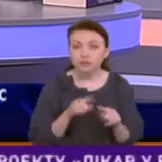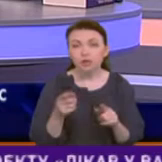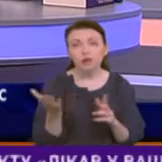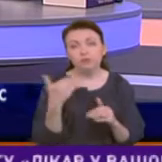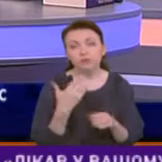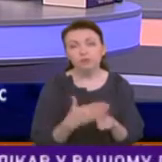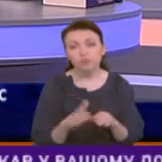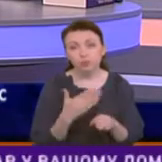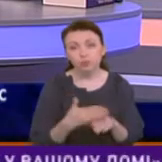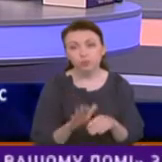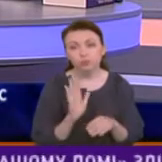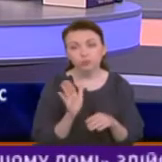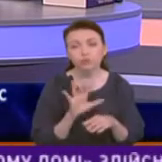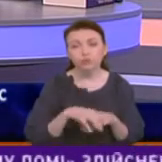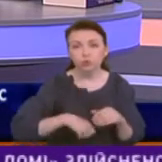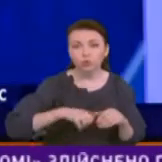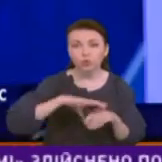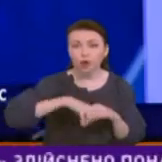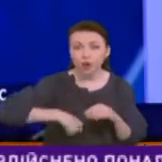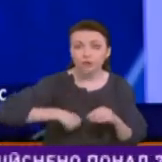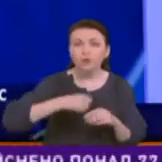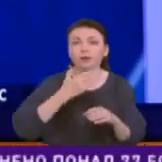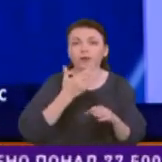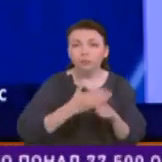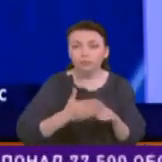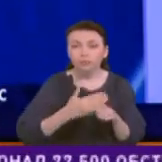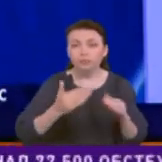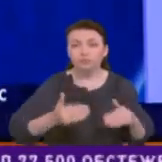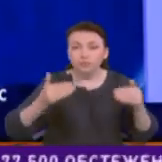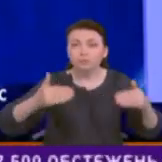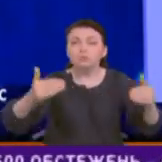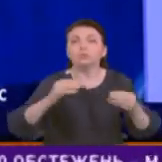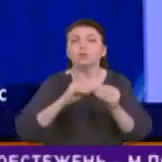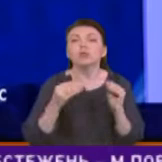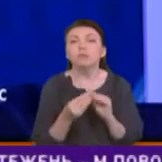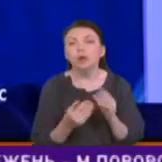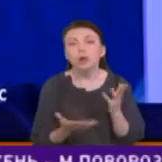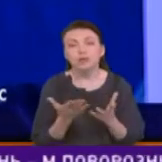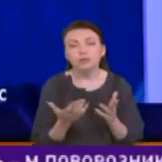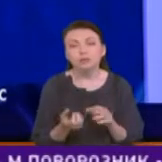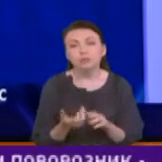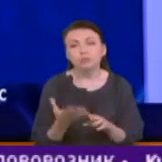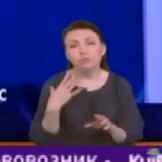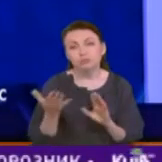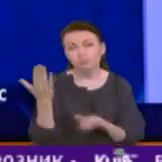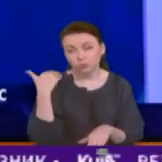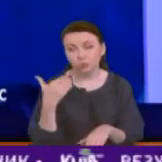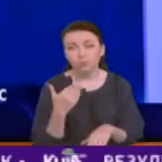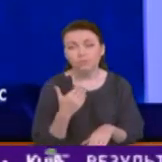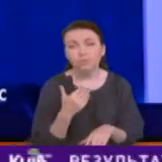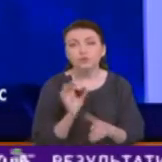поступово будемо долати ті проблеми, які існували в минулому, з тим,